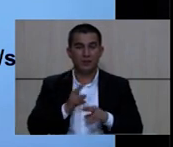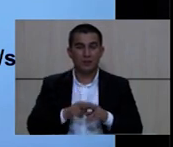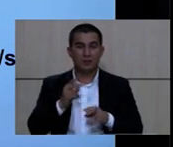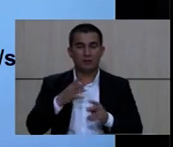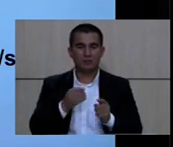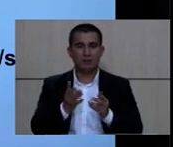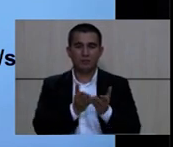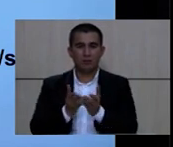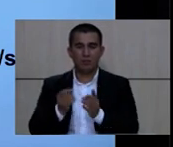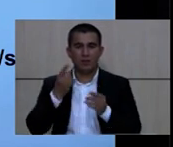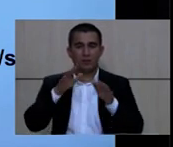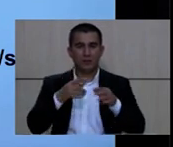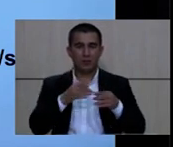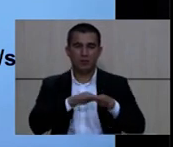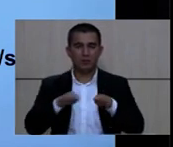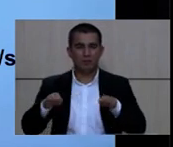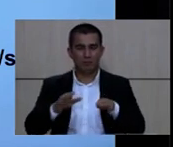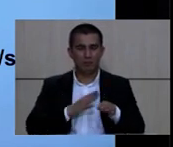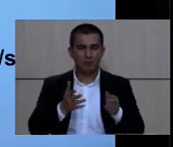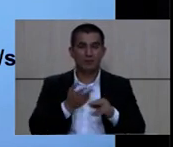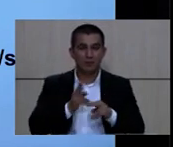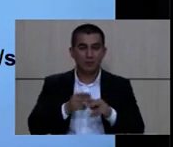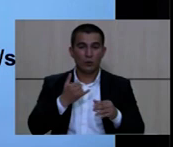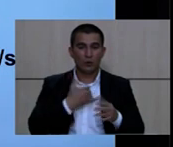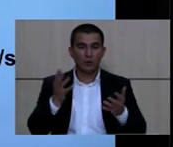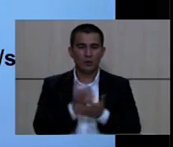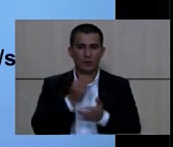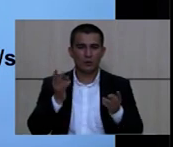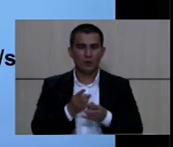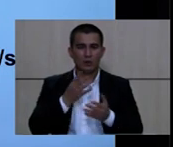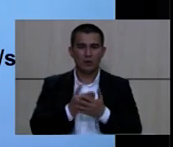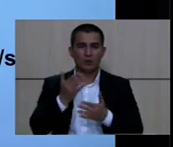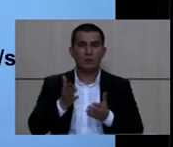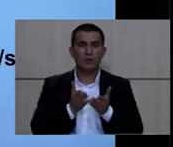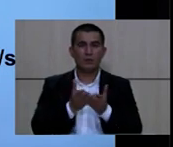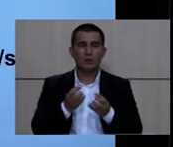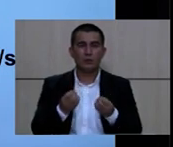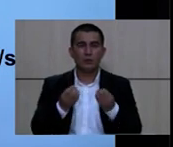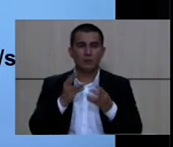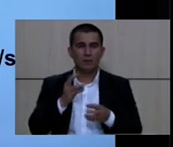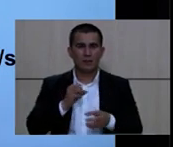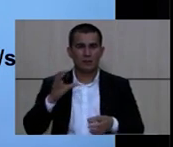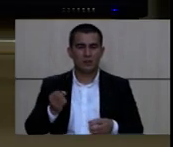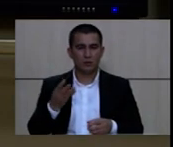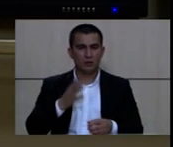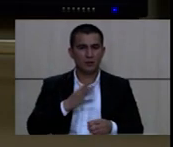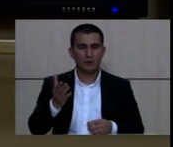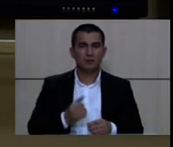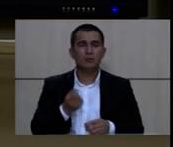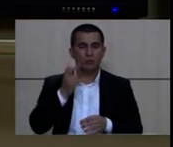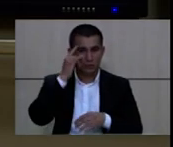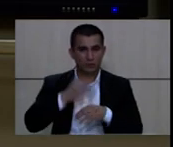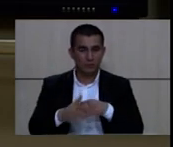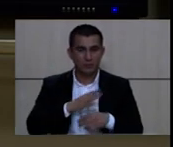unga qarama-qarshi yo'nalishda harakatga keldi. Biz topishimiz lozim qayiqning massasini. Masala tushunarli bo'ldimi aziz